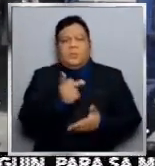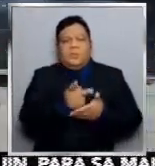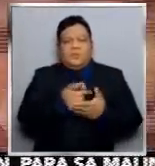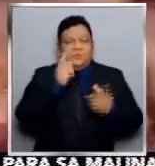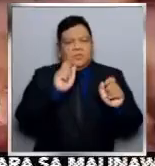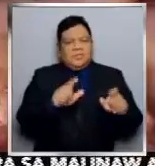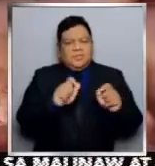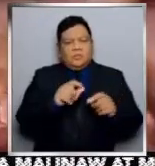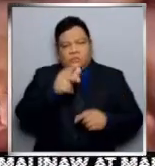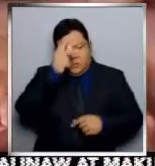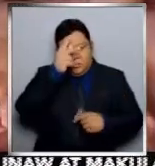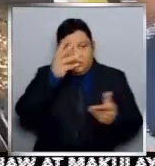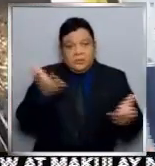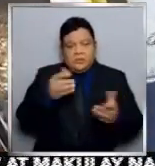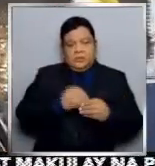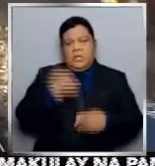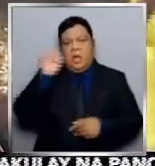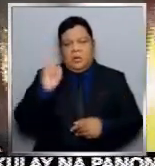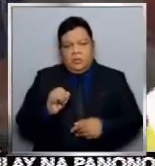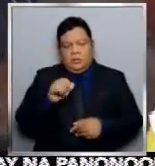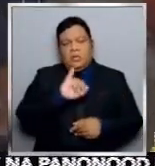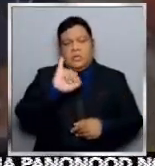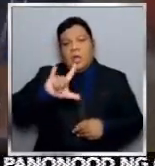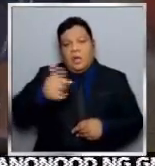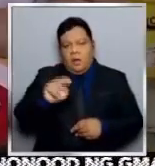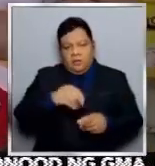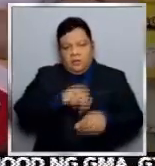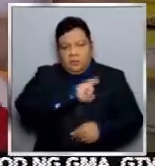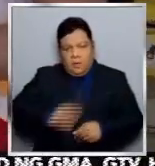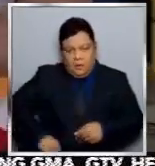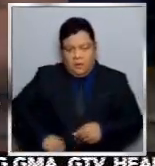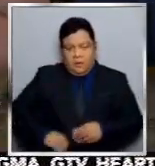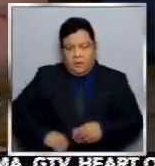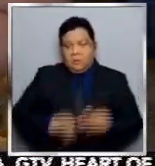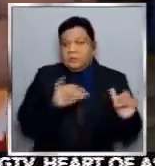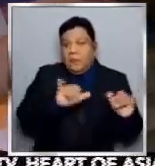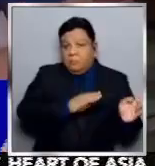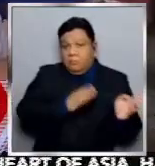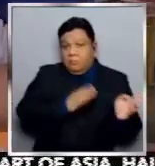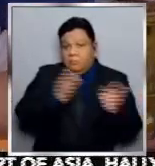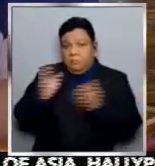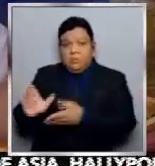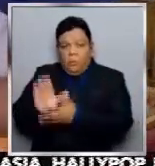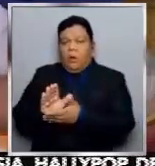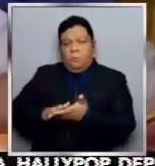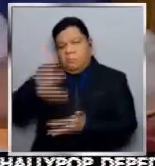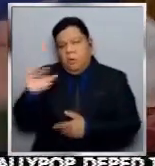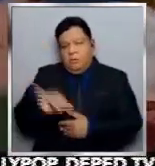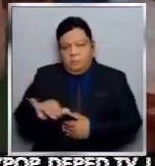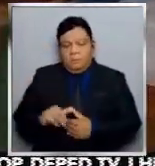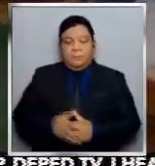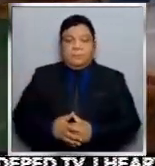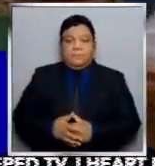Isabela. Ganyan na rin halos ang presyuhan sa Zamboanga City. Dama rin ang problema sa presyo at supply ng manok sa